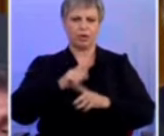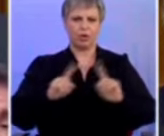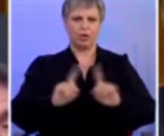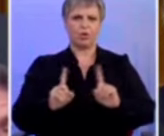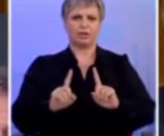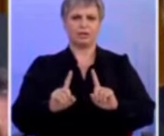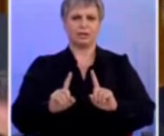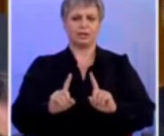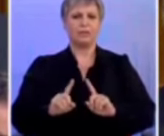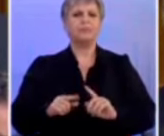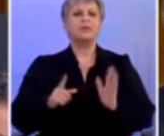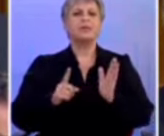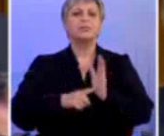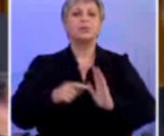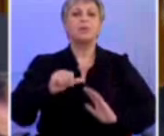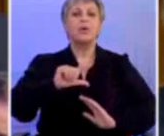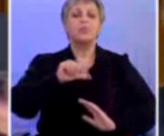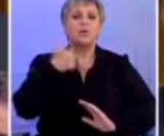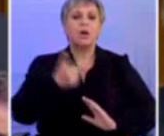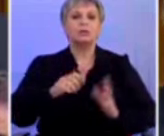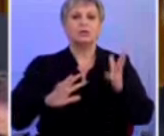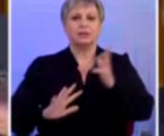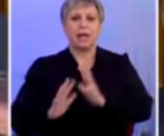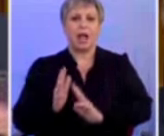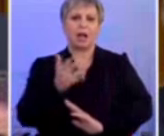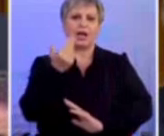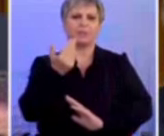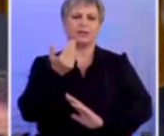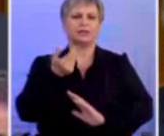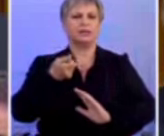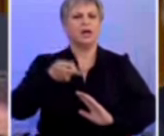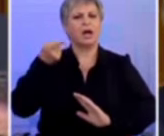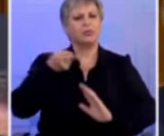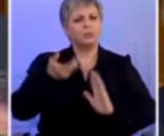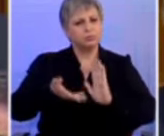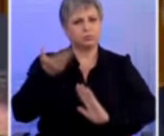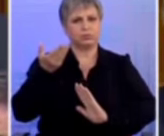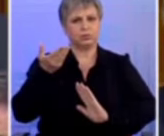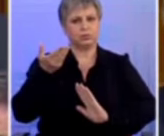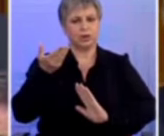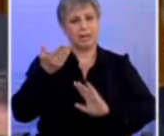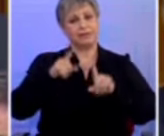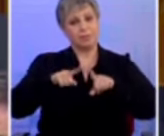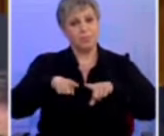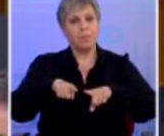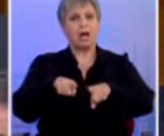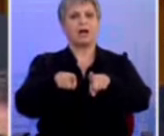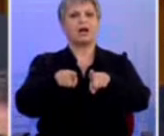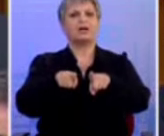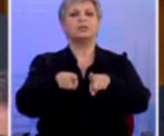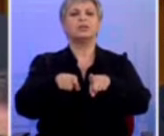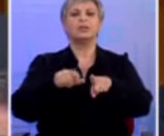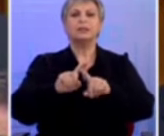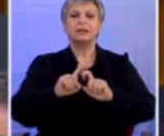καταφέρει να αποκτήσει πολύ υψηλούς ρυθμούς ανάπτυξης και ταυτόχρονα αν δεν έχει επέλθει η